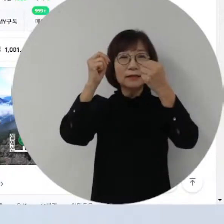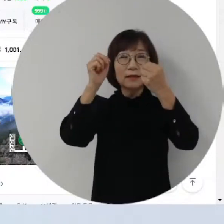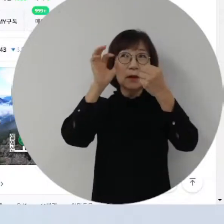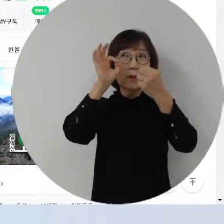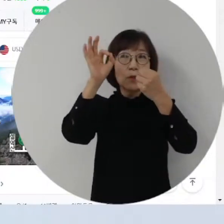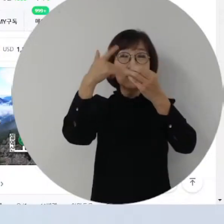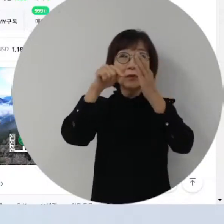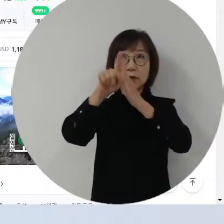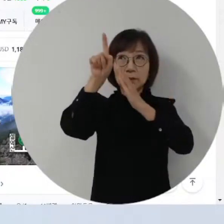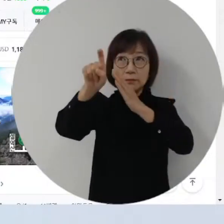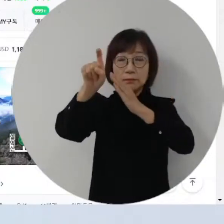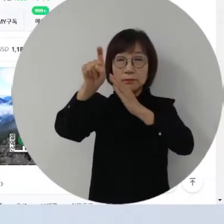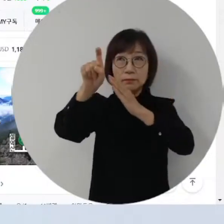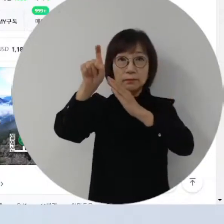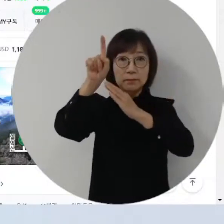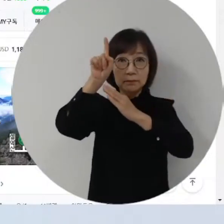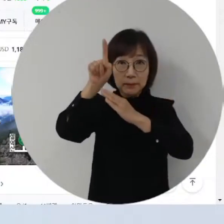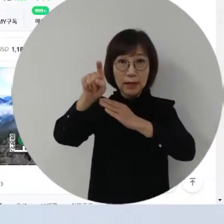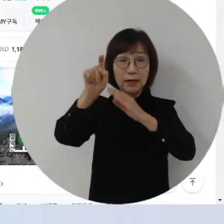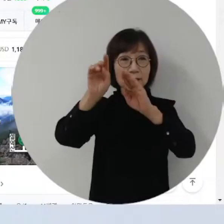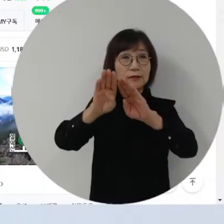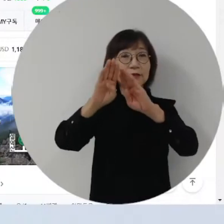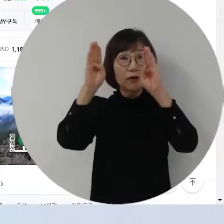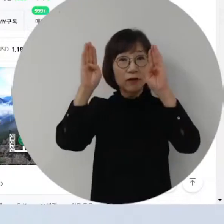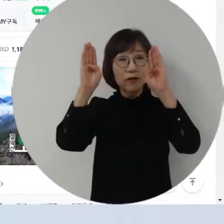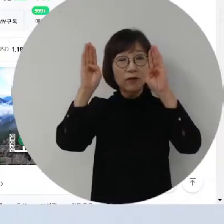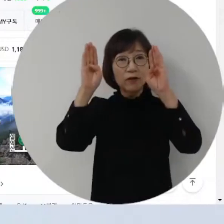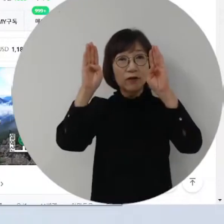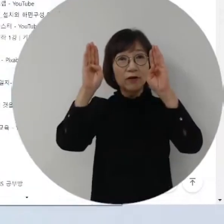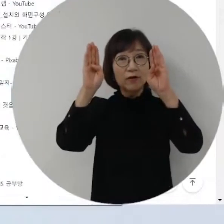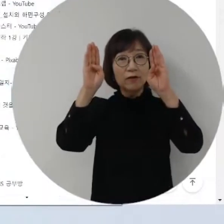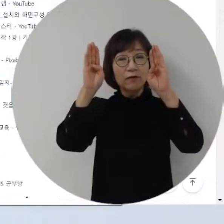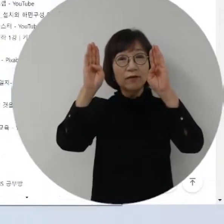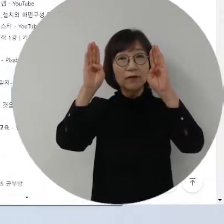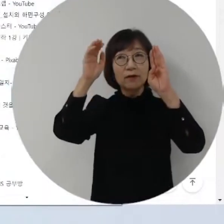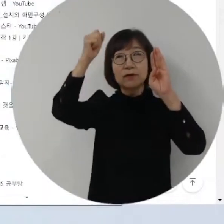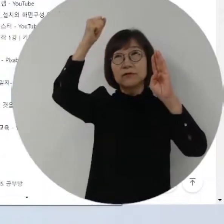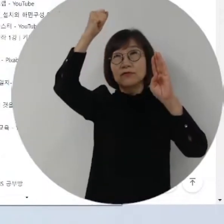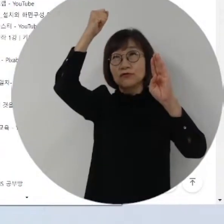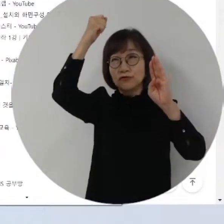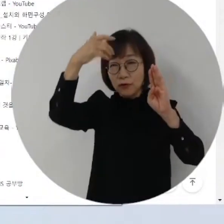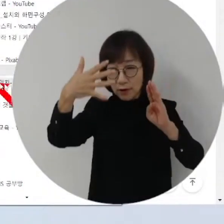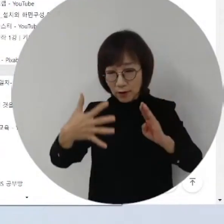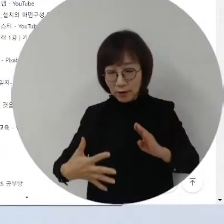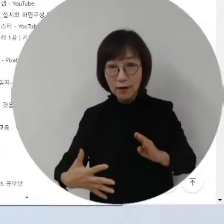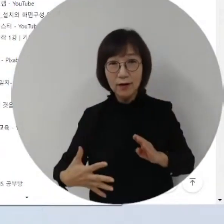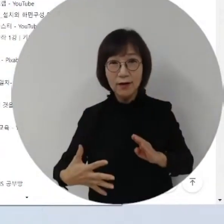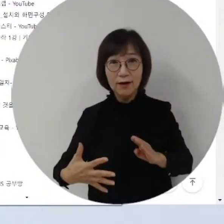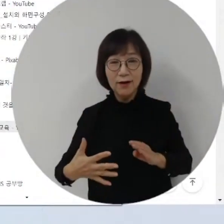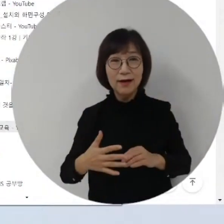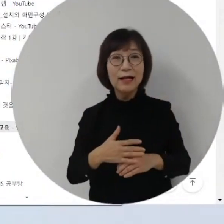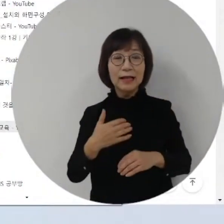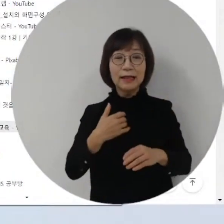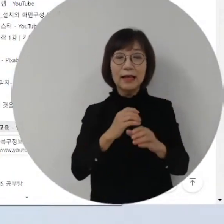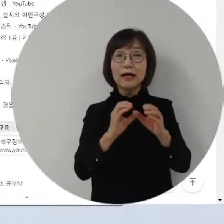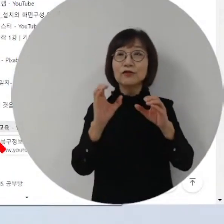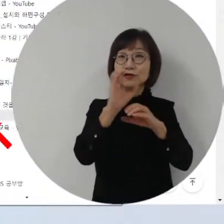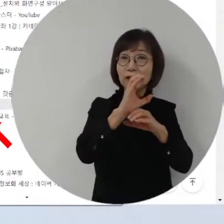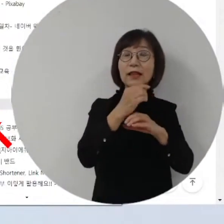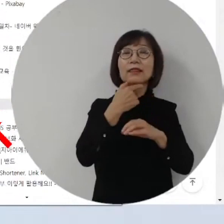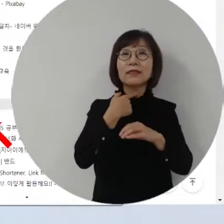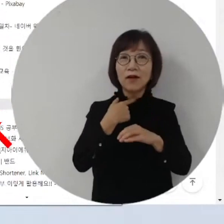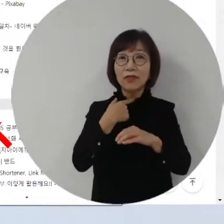이렇게 추가한 북마크가 나타나고 맨 마지막에 네이버를 추가했기 때문에 아래쪽에 이렇게